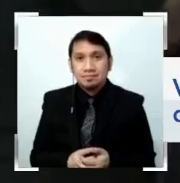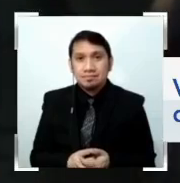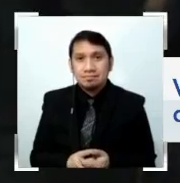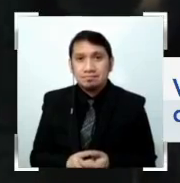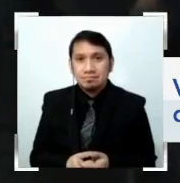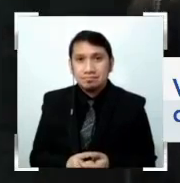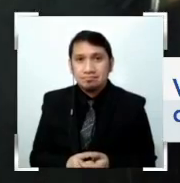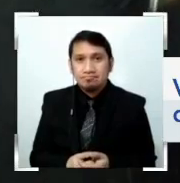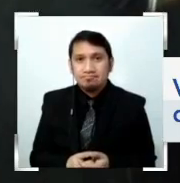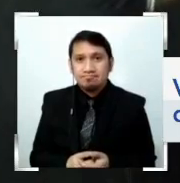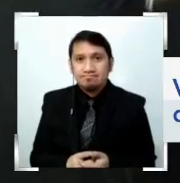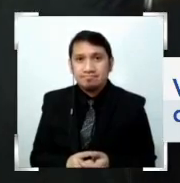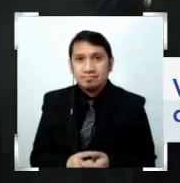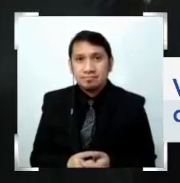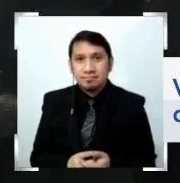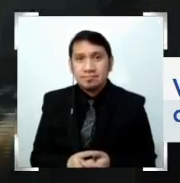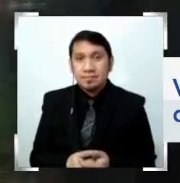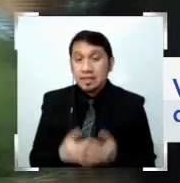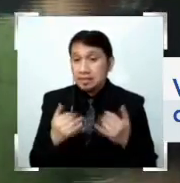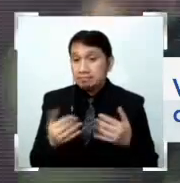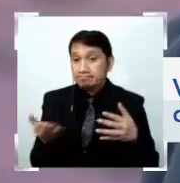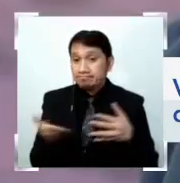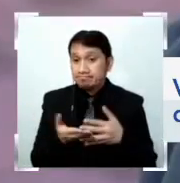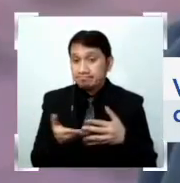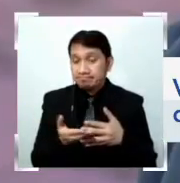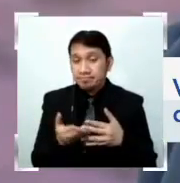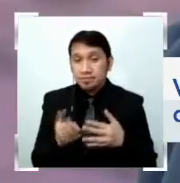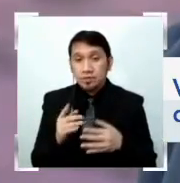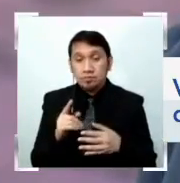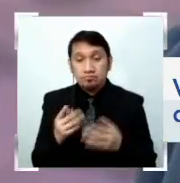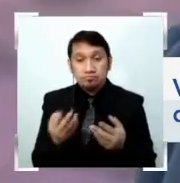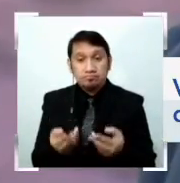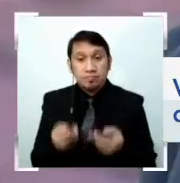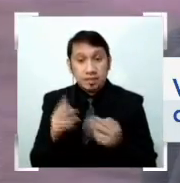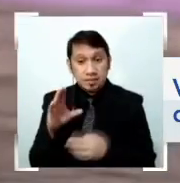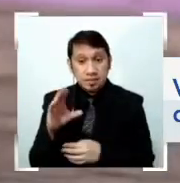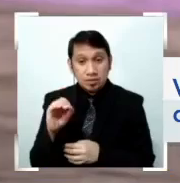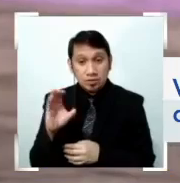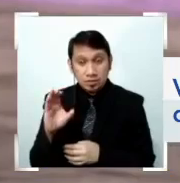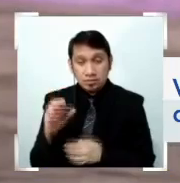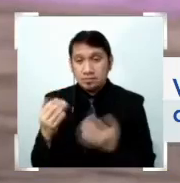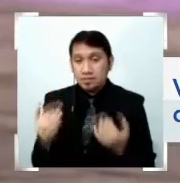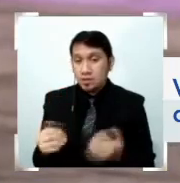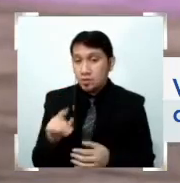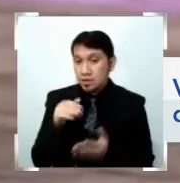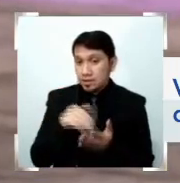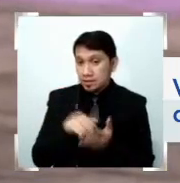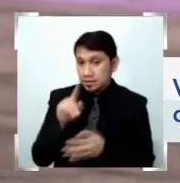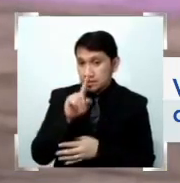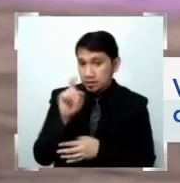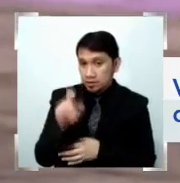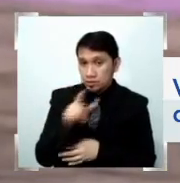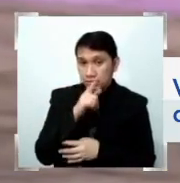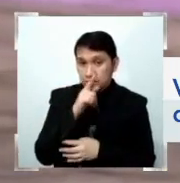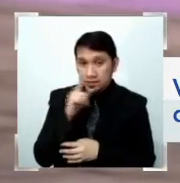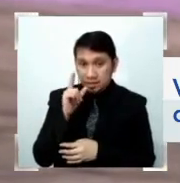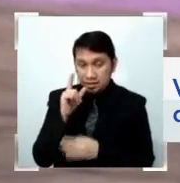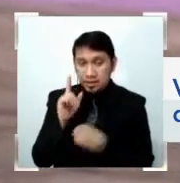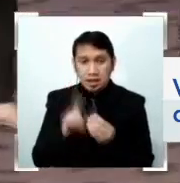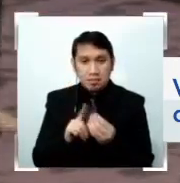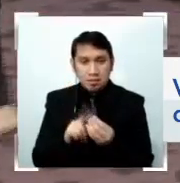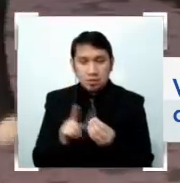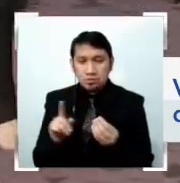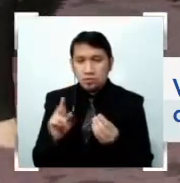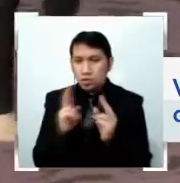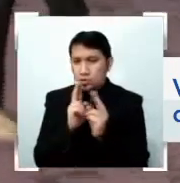Ngayong nakapag-file na ng kandidatura sa pagkapangulo, muling tinanong si Vice President Lenny Robredo tungkol sa isinulong niyang unity